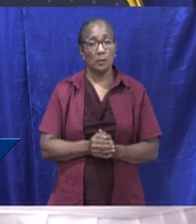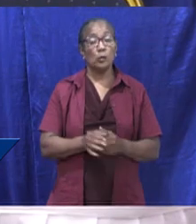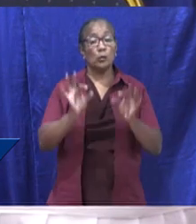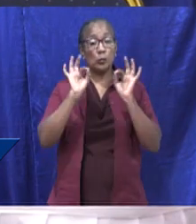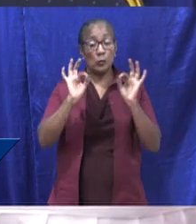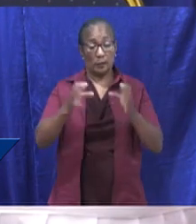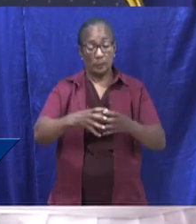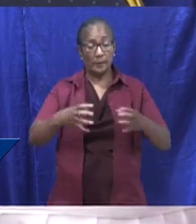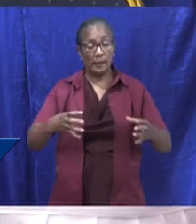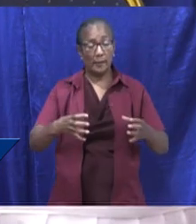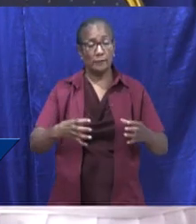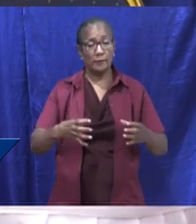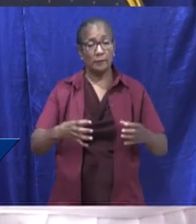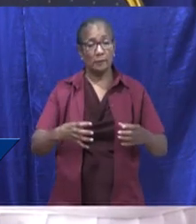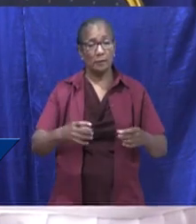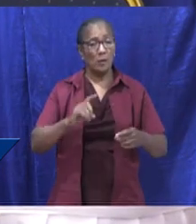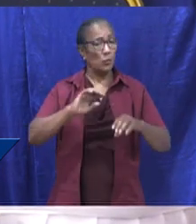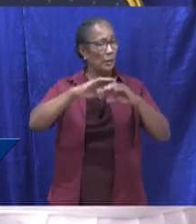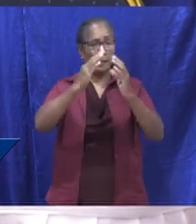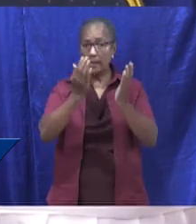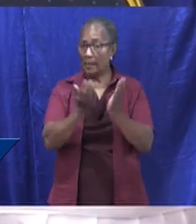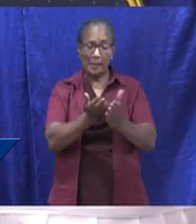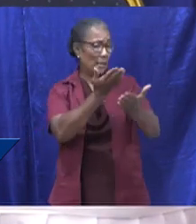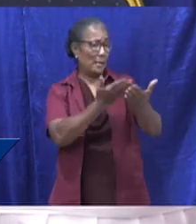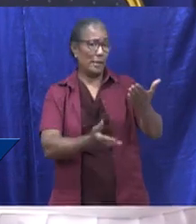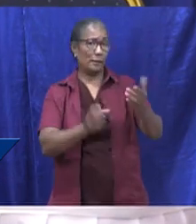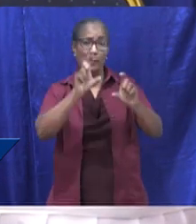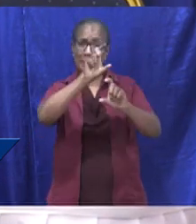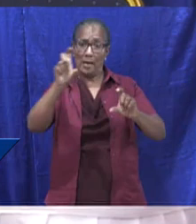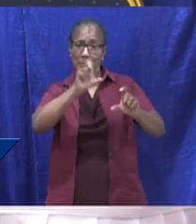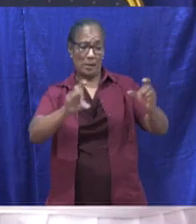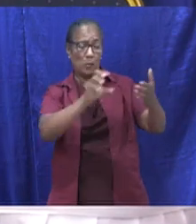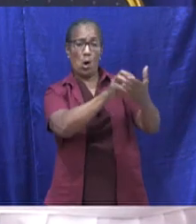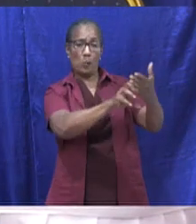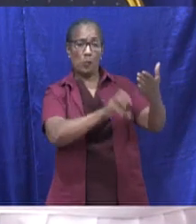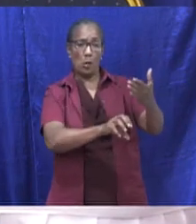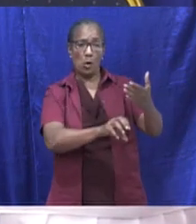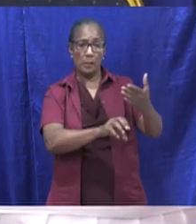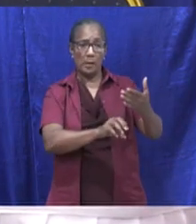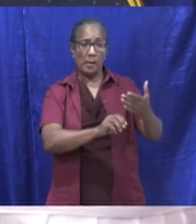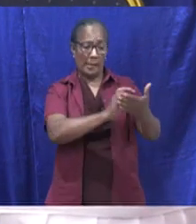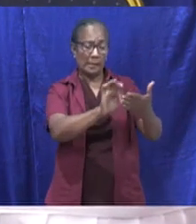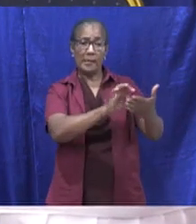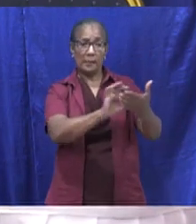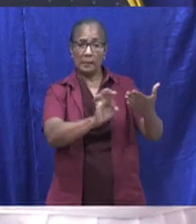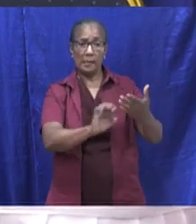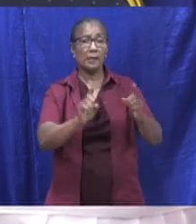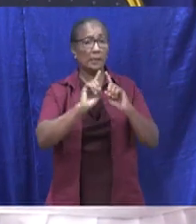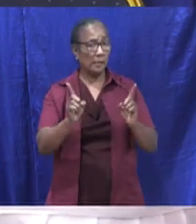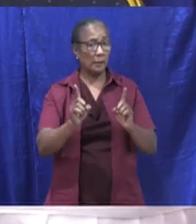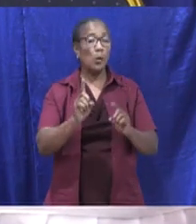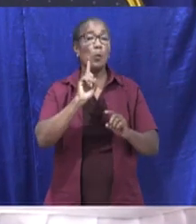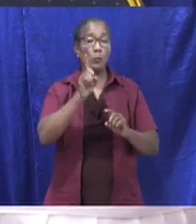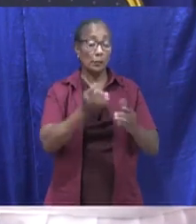Securitybedrijven, u moet mij niet uw hele lijst sturen en verwachten dat wij het gaan tekenen. We gaan dat niet tekenen. U moet mij